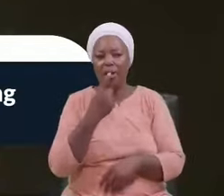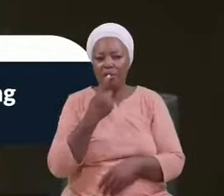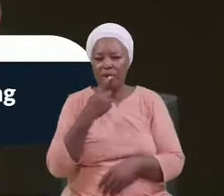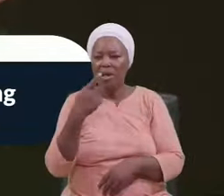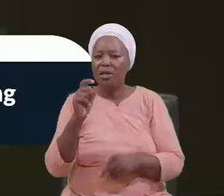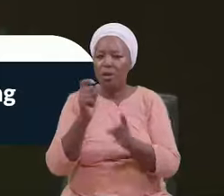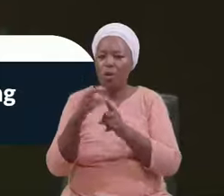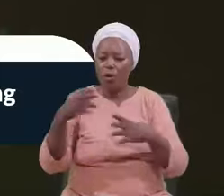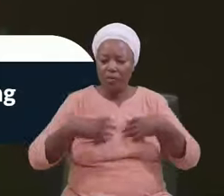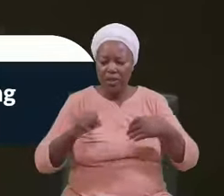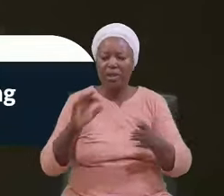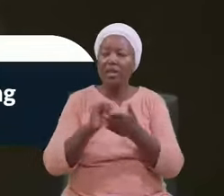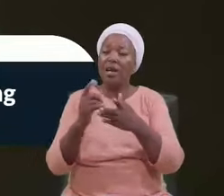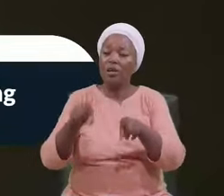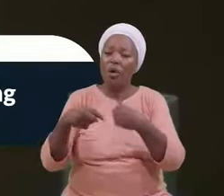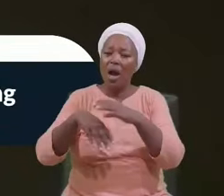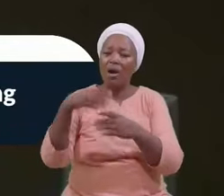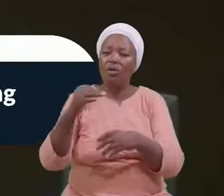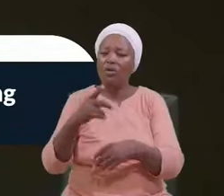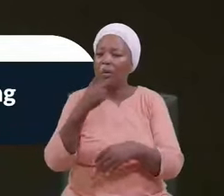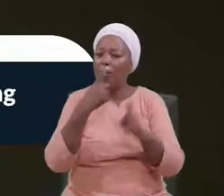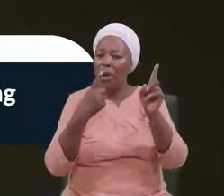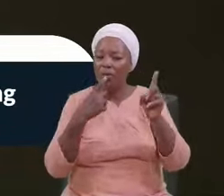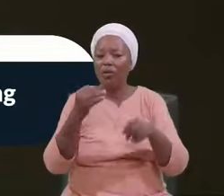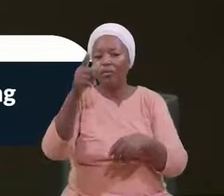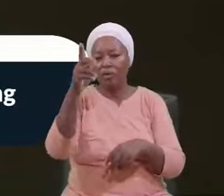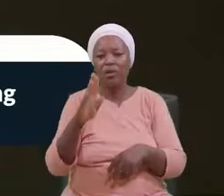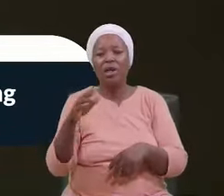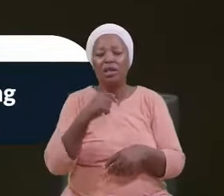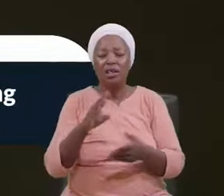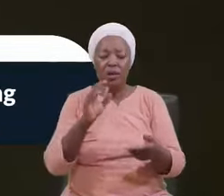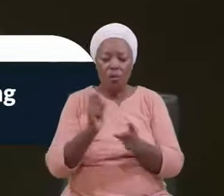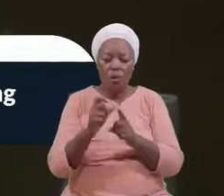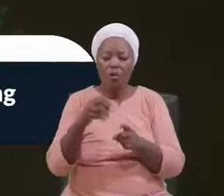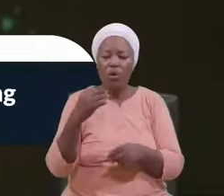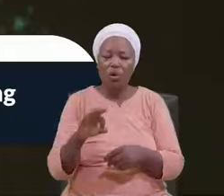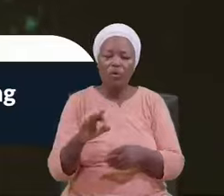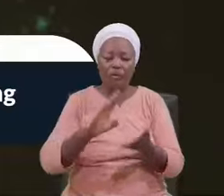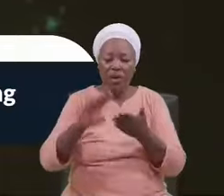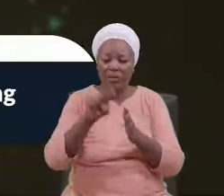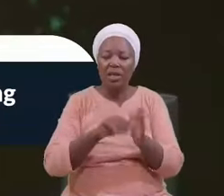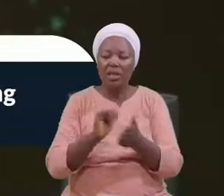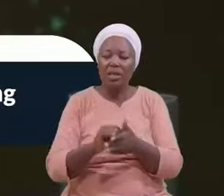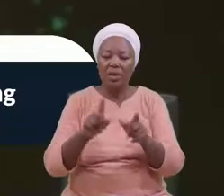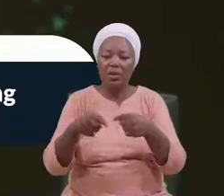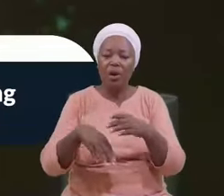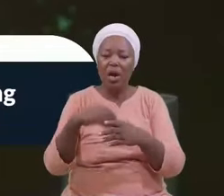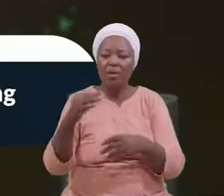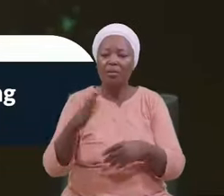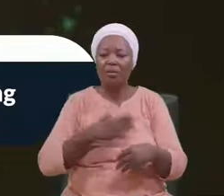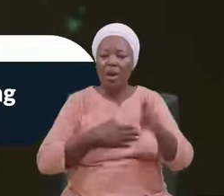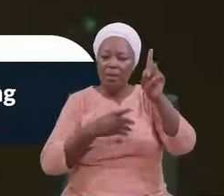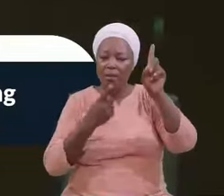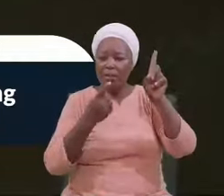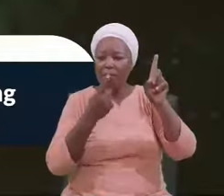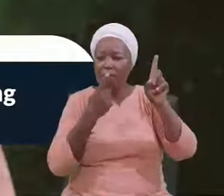guérison qui sort de ma bouche, la parole de pardon qui sort de ma bouche et la